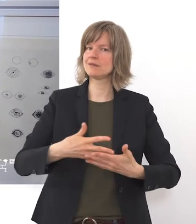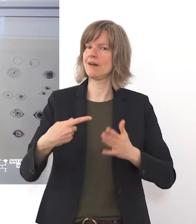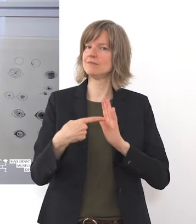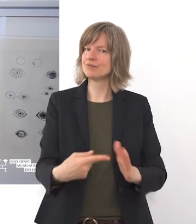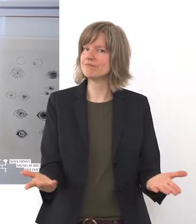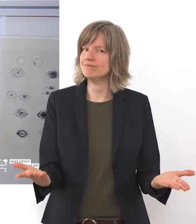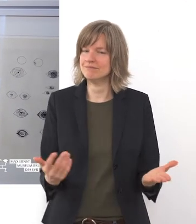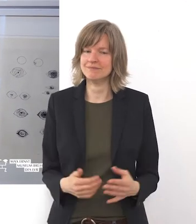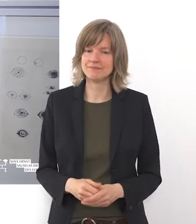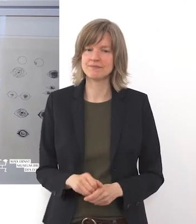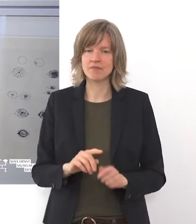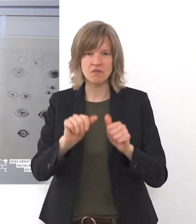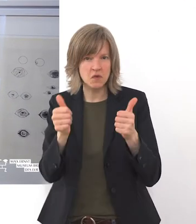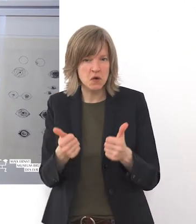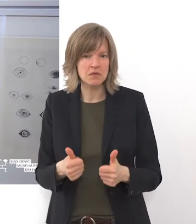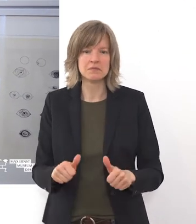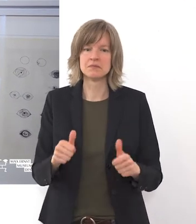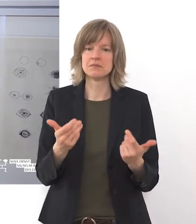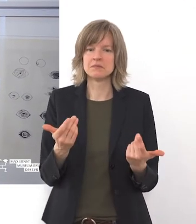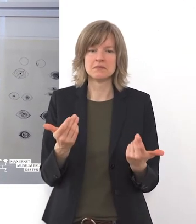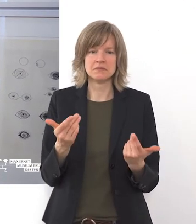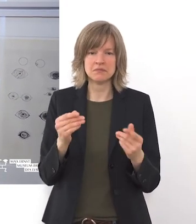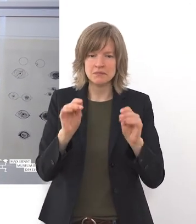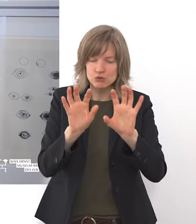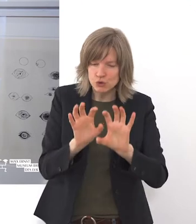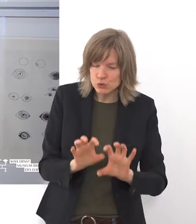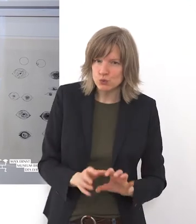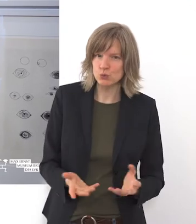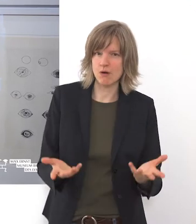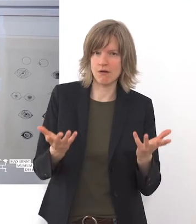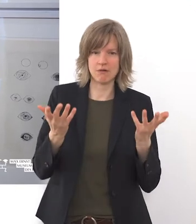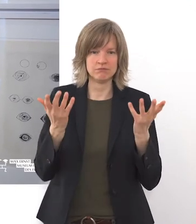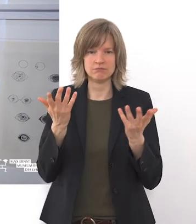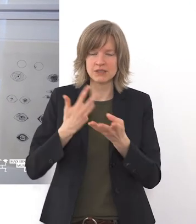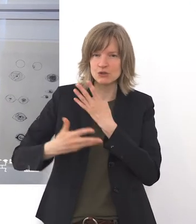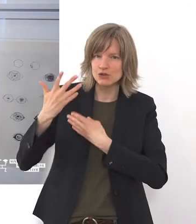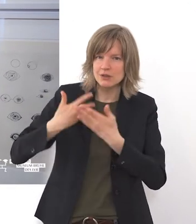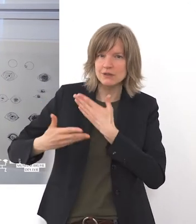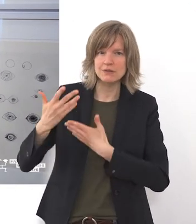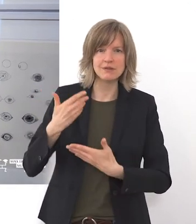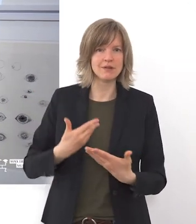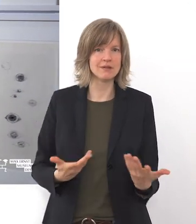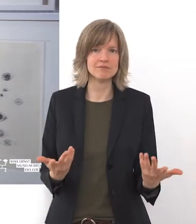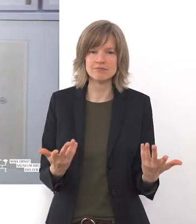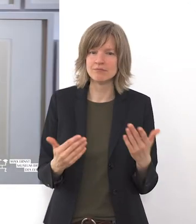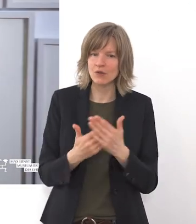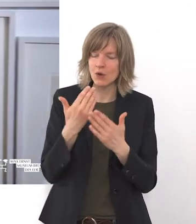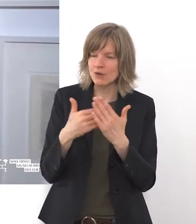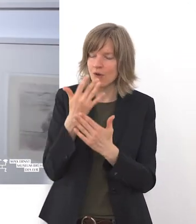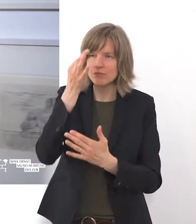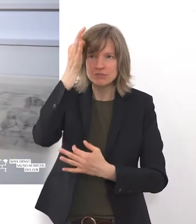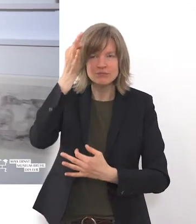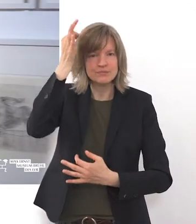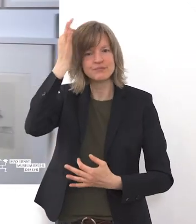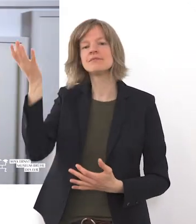vielen Formen, über die Strukturen, die sich hier in Formen und Bilder verwandeln, neue Geschichten kreieren. Das letzte